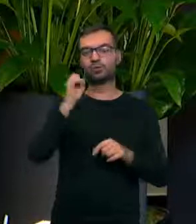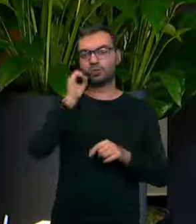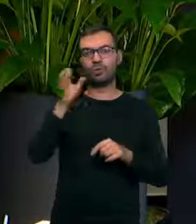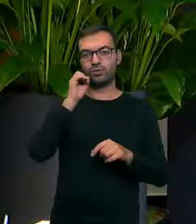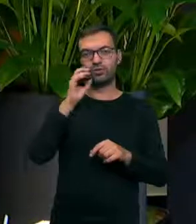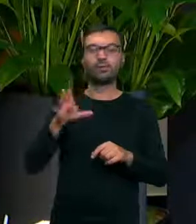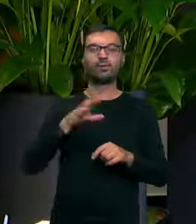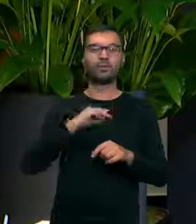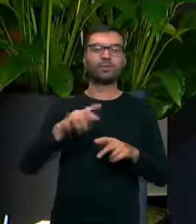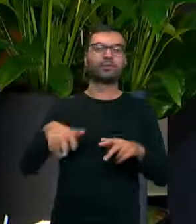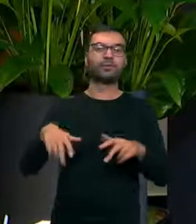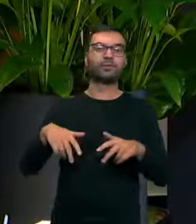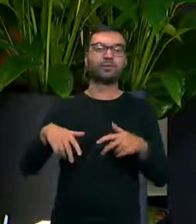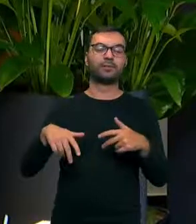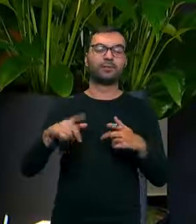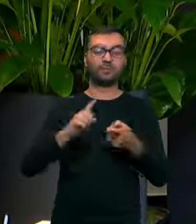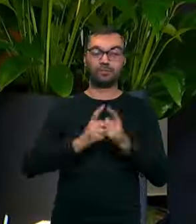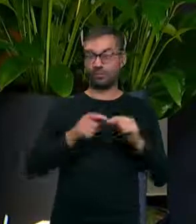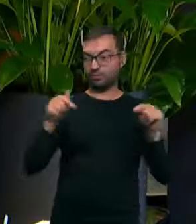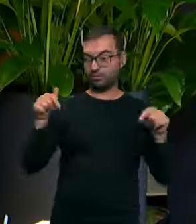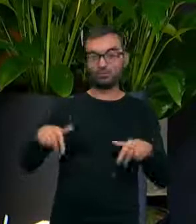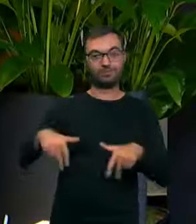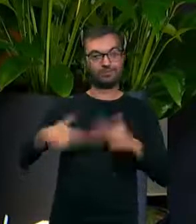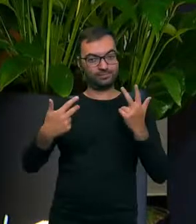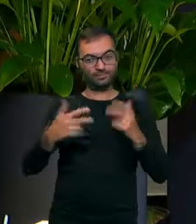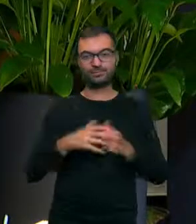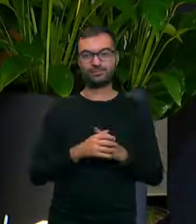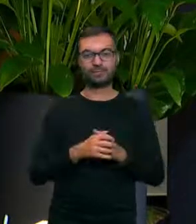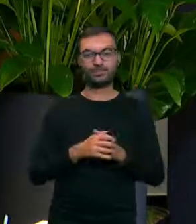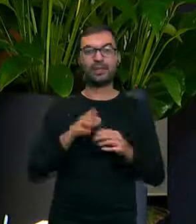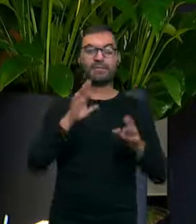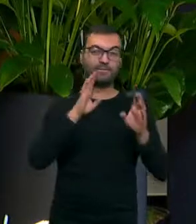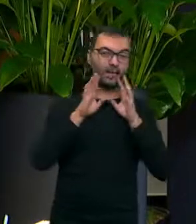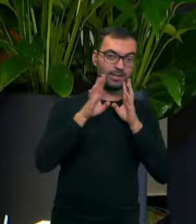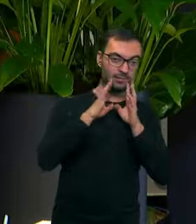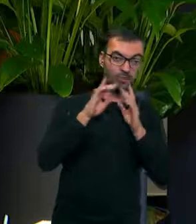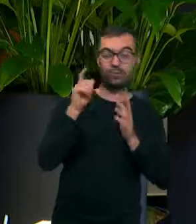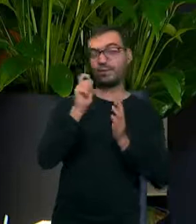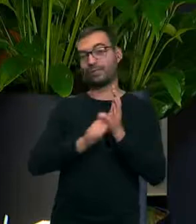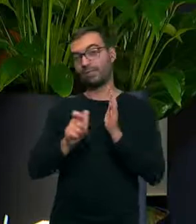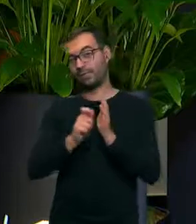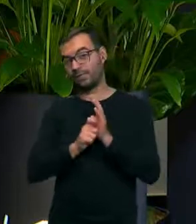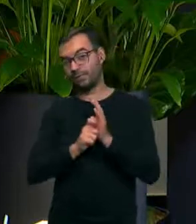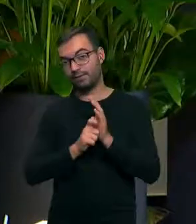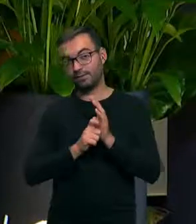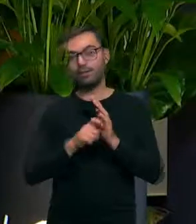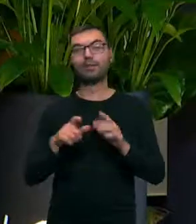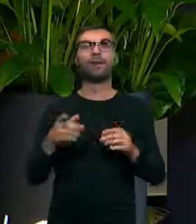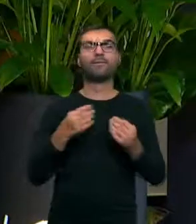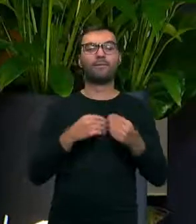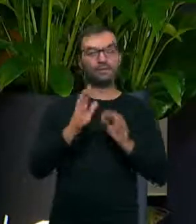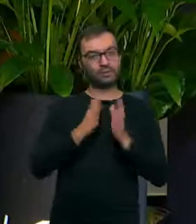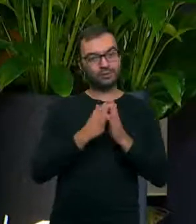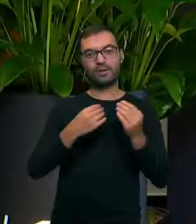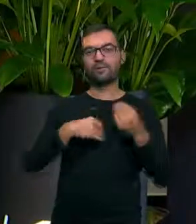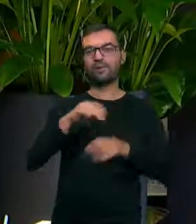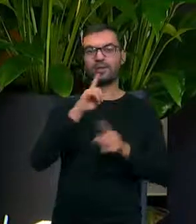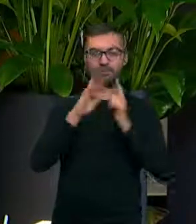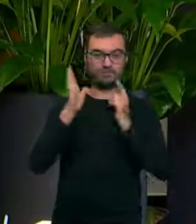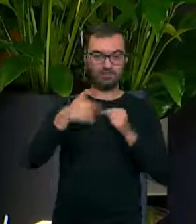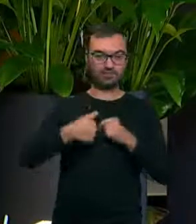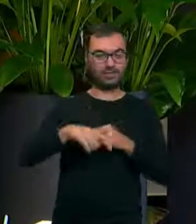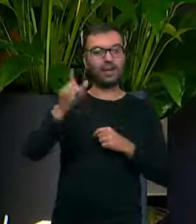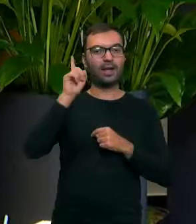codziennie możecie się spotkać z nami i na Facebooku, i na Instagramie, i kolejne książki, kolejne rozmowy,